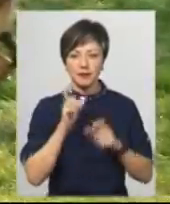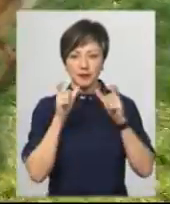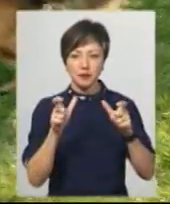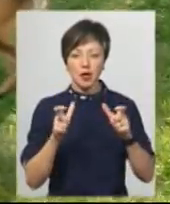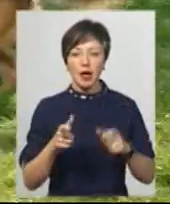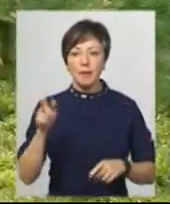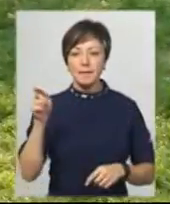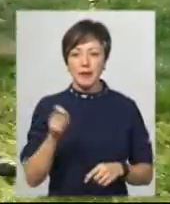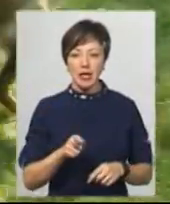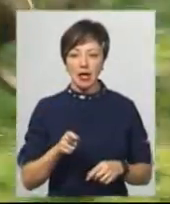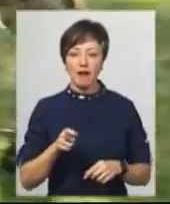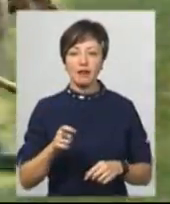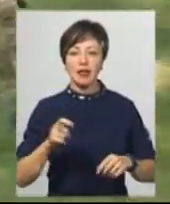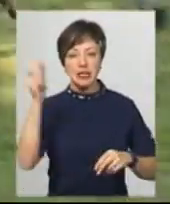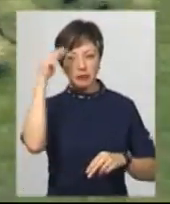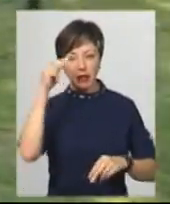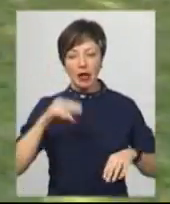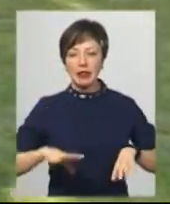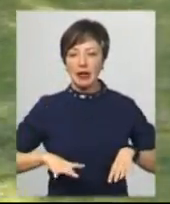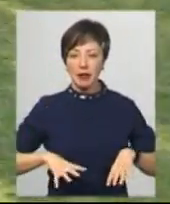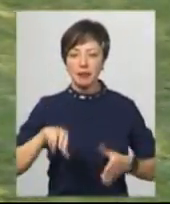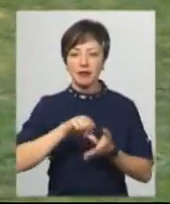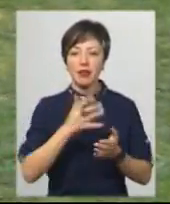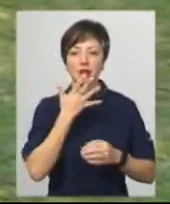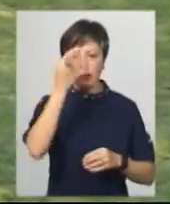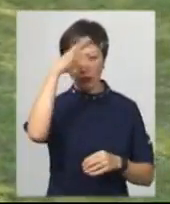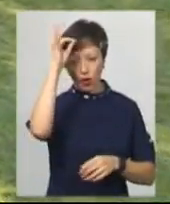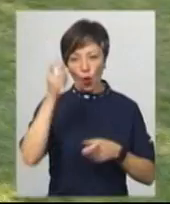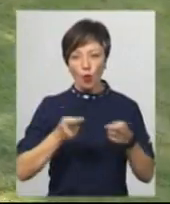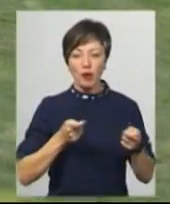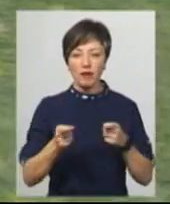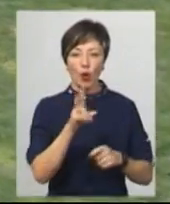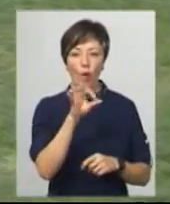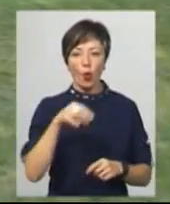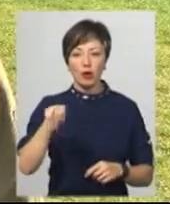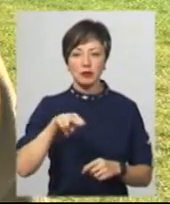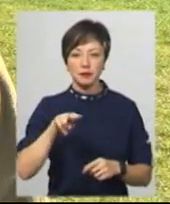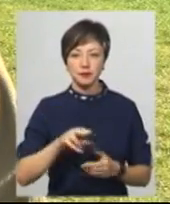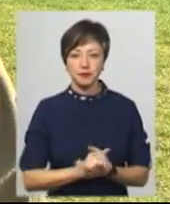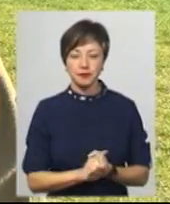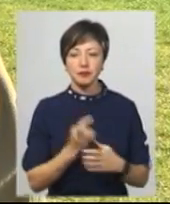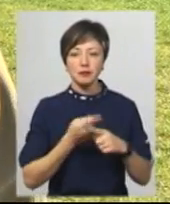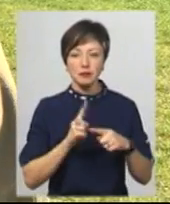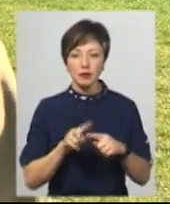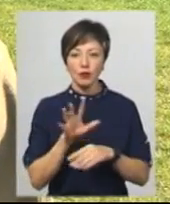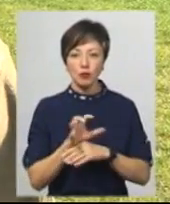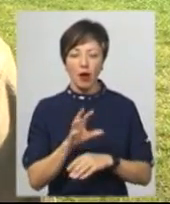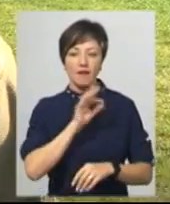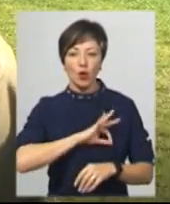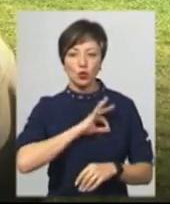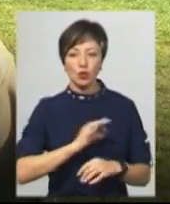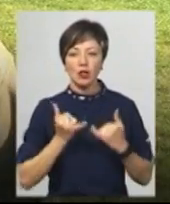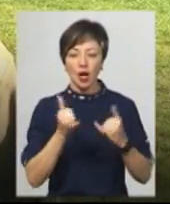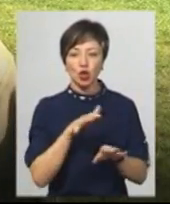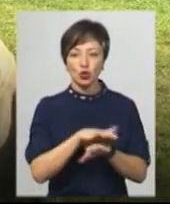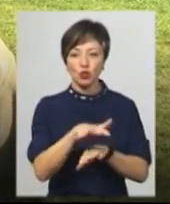Приїхав і на семінар-тренінг до Хмельницького представник Нацполіції управління Корт Андрій Блоха. Дана собака в мене використовується для